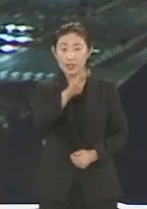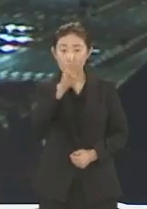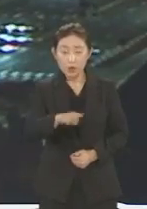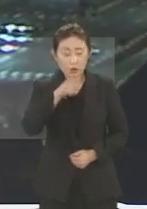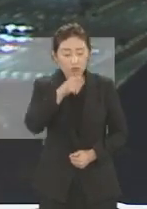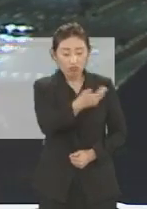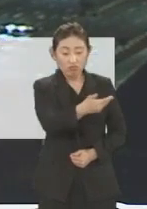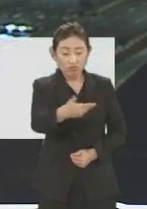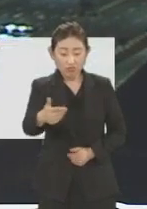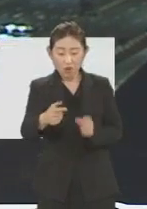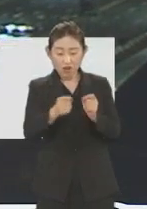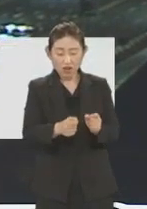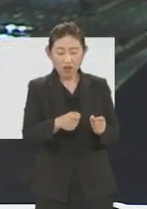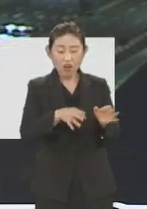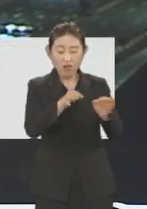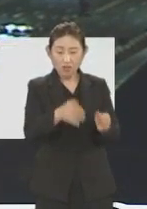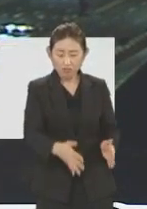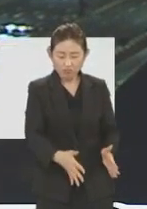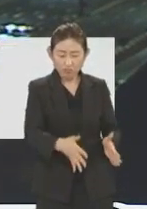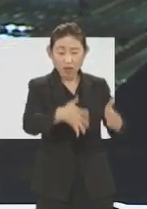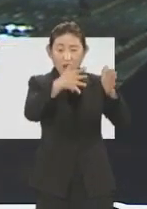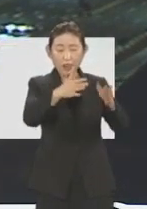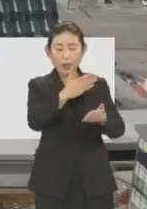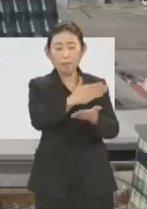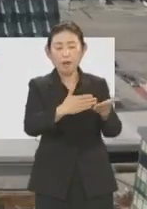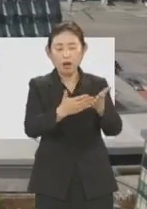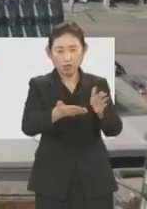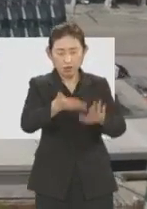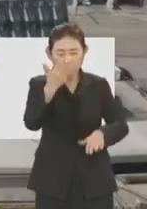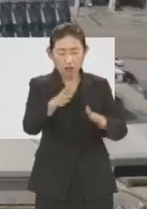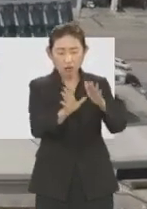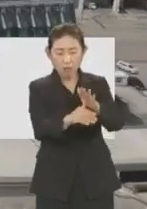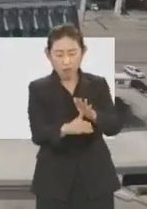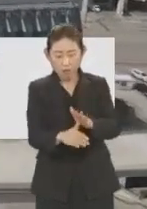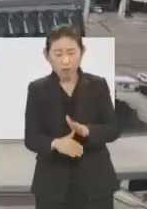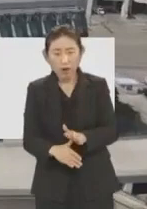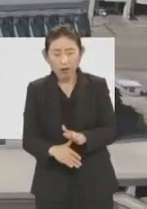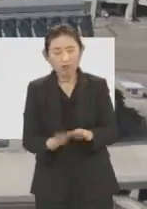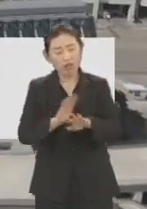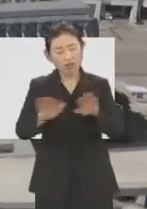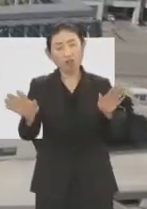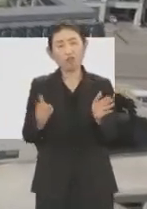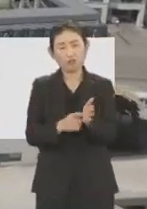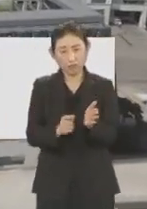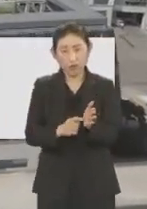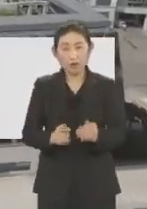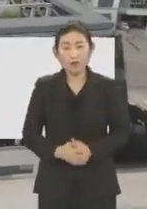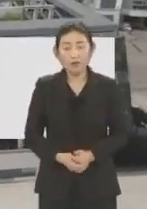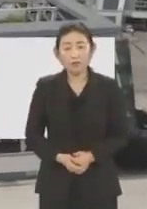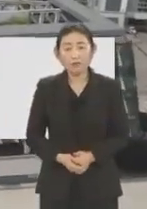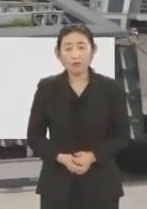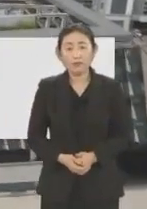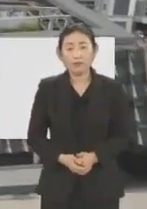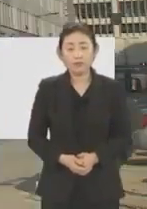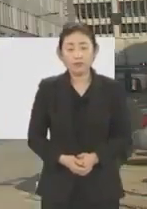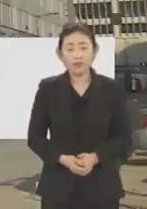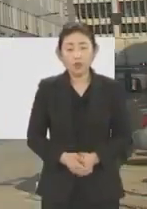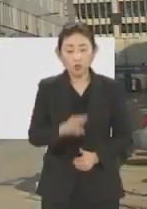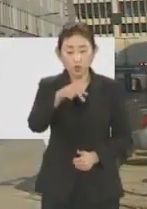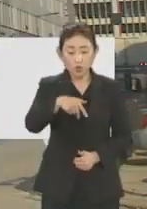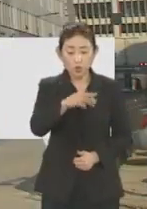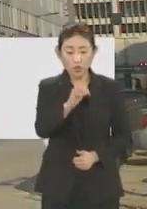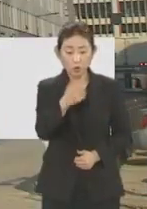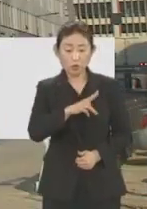세종시 금강수변상가의 절반 이상이 비어 있어 대책이 시급하다는 지적이 나왔습니다 세종시의회